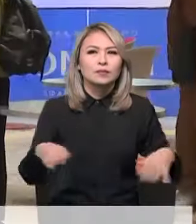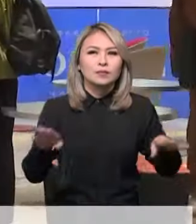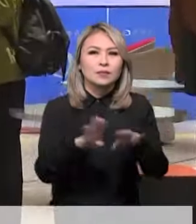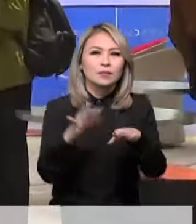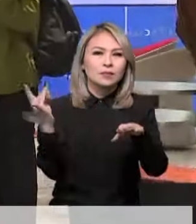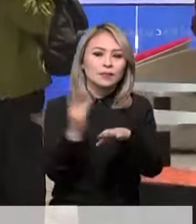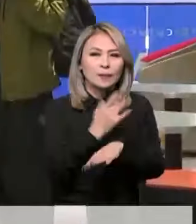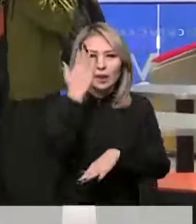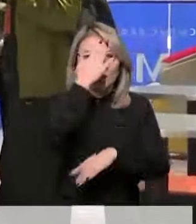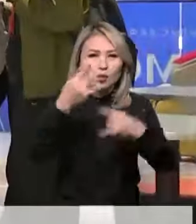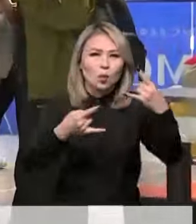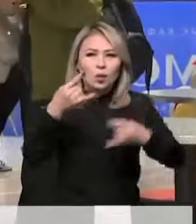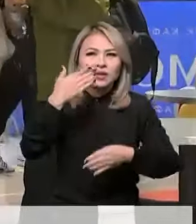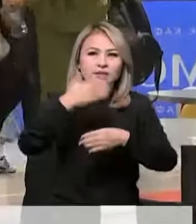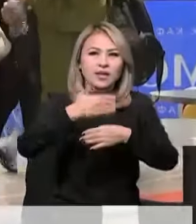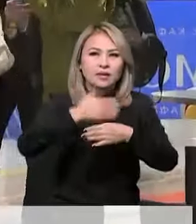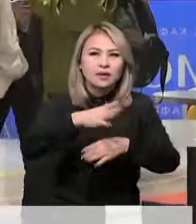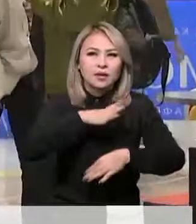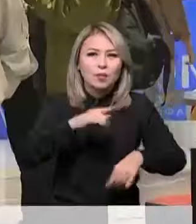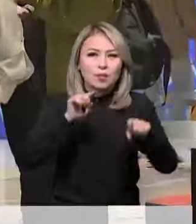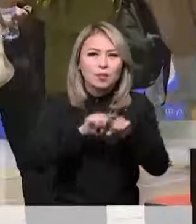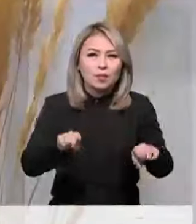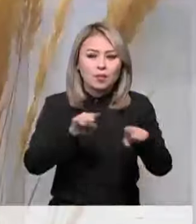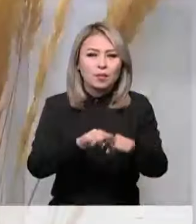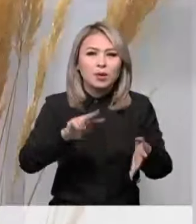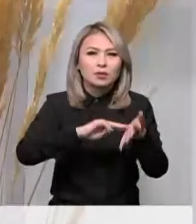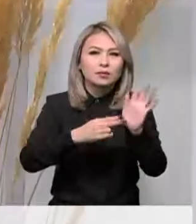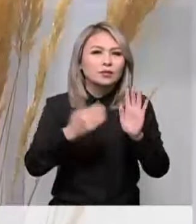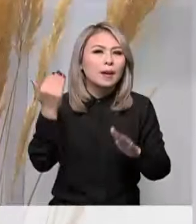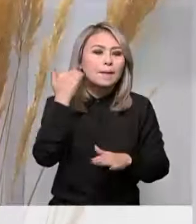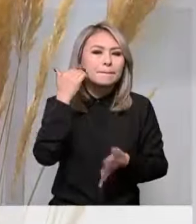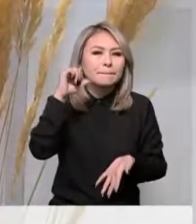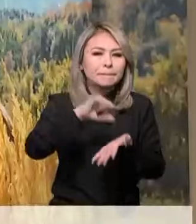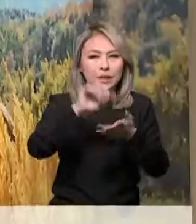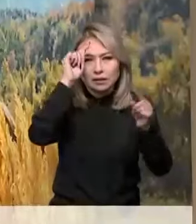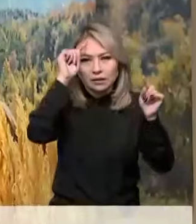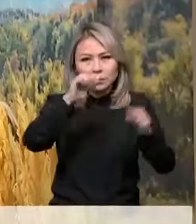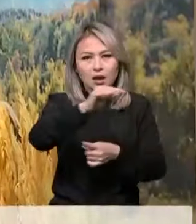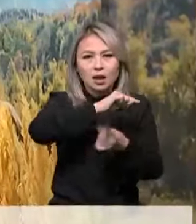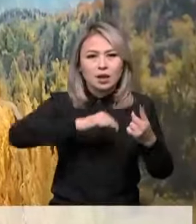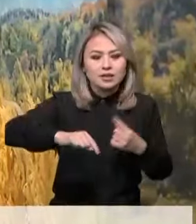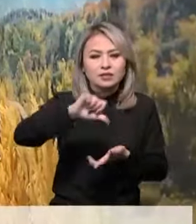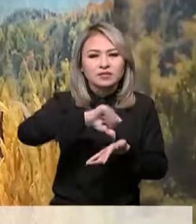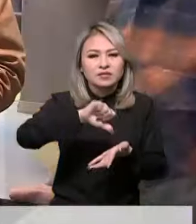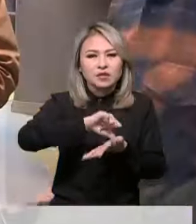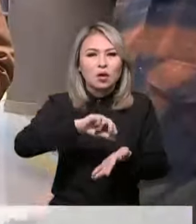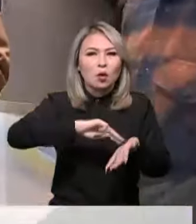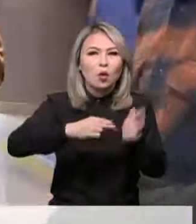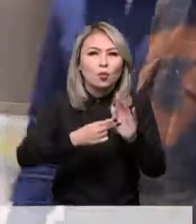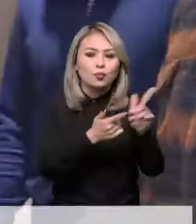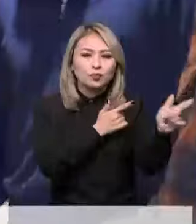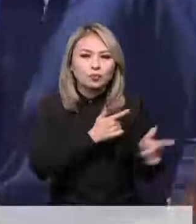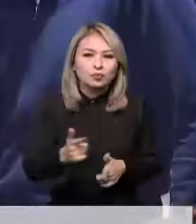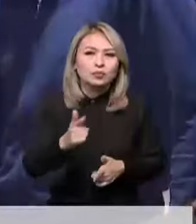көрсетілімі кинотеатрда өтті. Ауыл шаруашылығын дәріптеуге арналған жобаның премьерасына танымал адамдар, кәсіпкерлер шақырылған. Жоба авторларының бірі